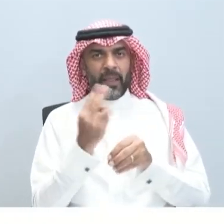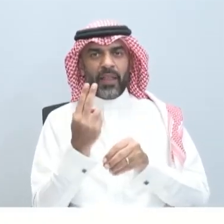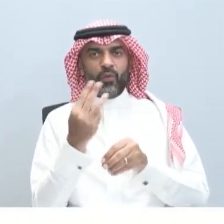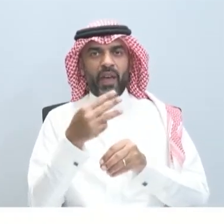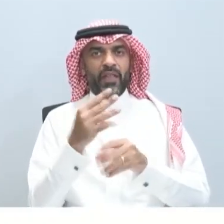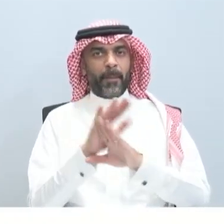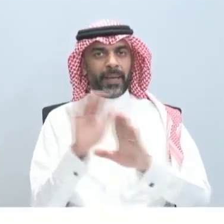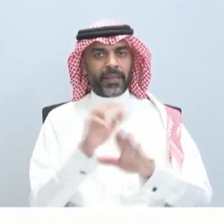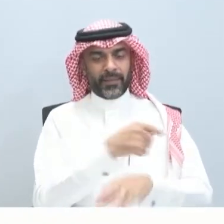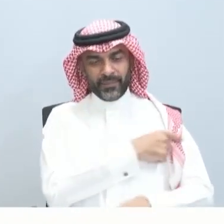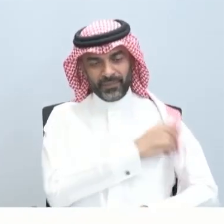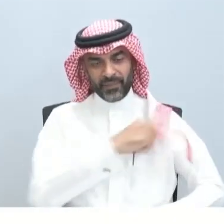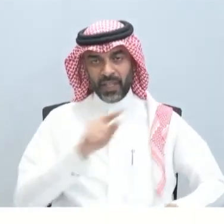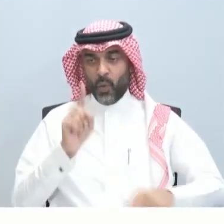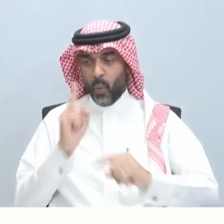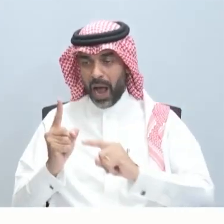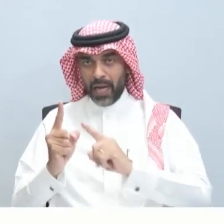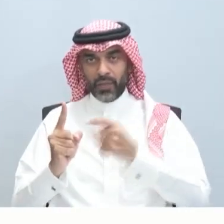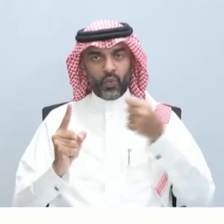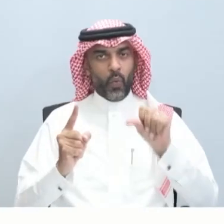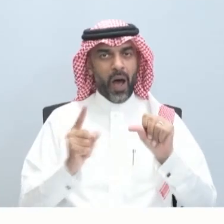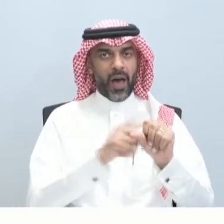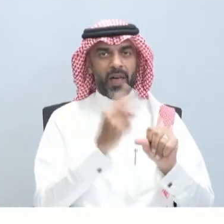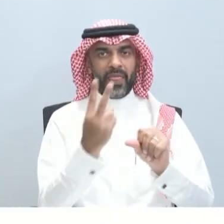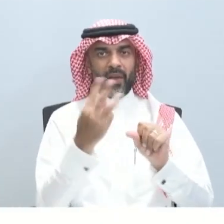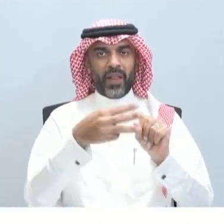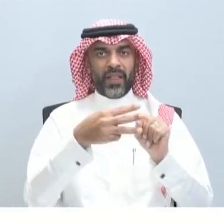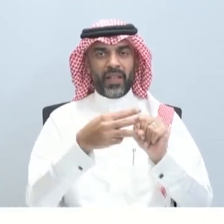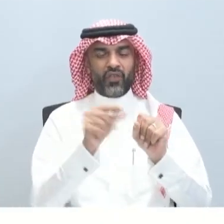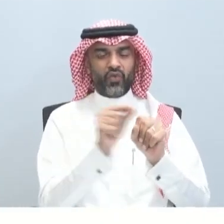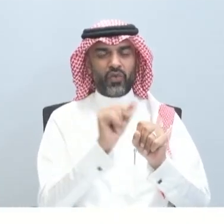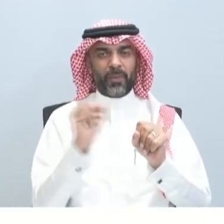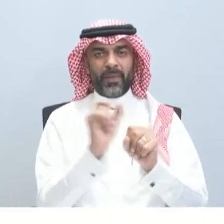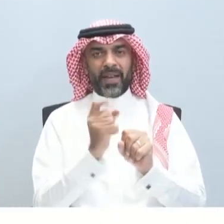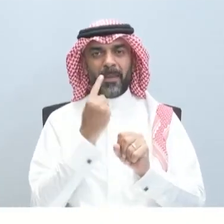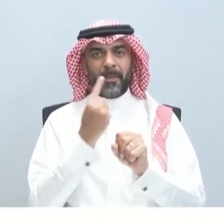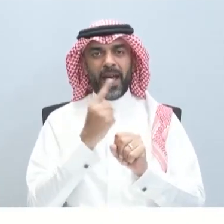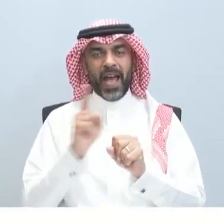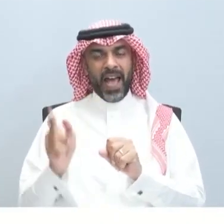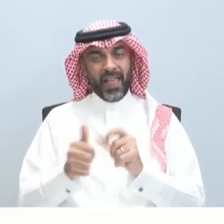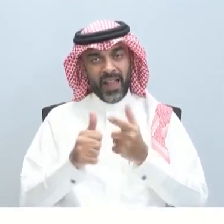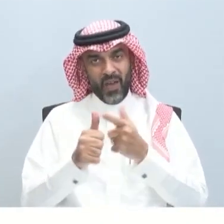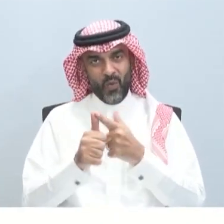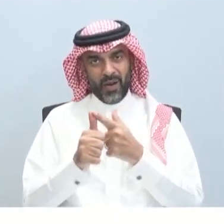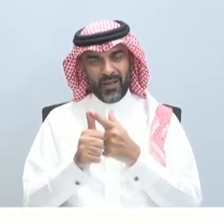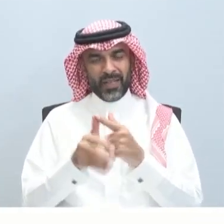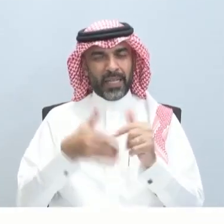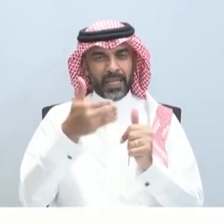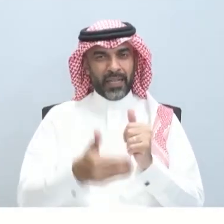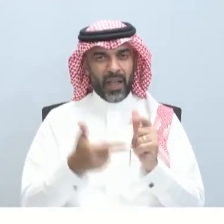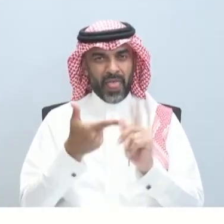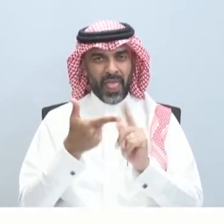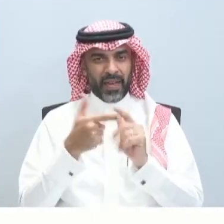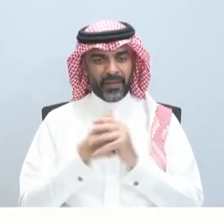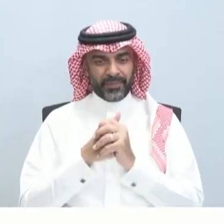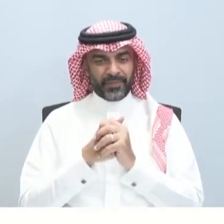اذا لدينا هنا واحد واثنان وثلاثون جزءا من مئه هذه الخطوه الاولى طيب الخطوه الثانيه هي